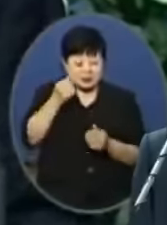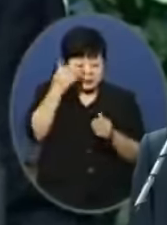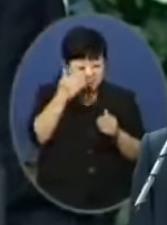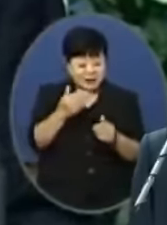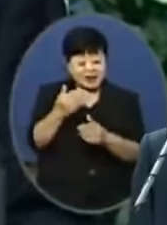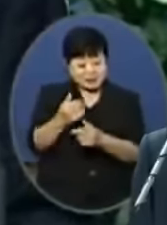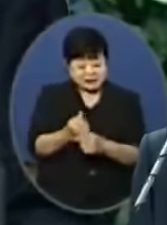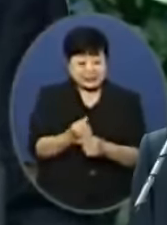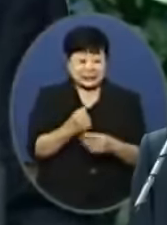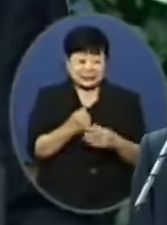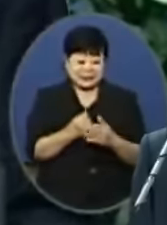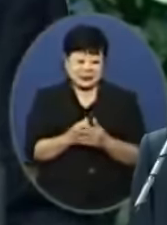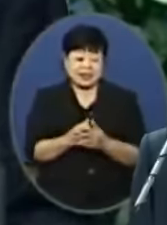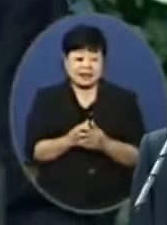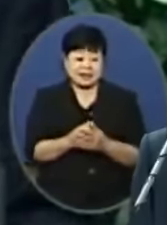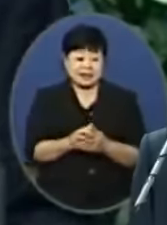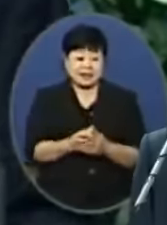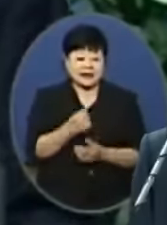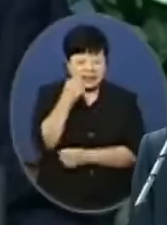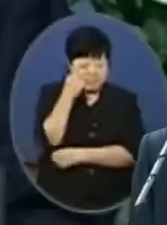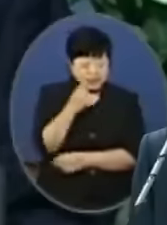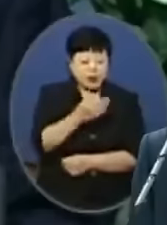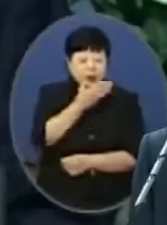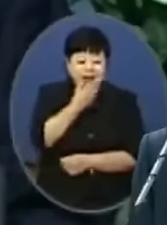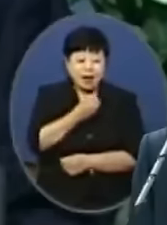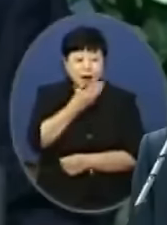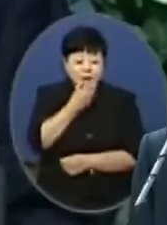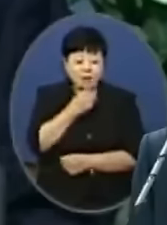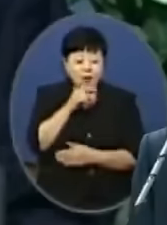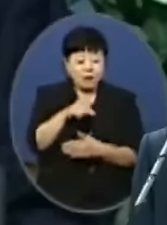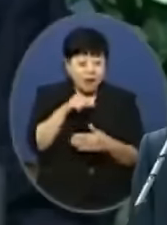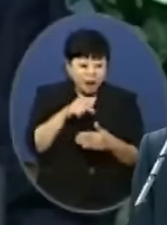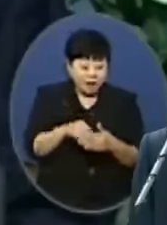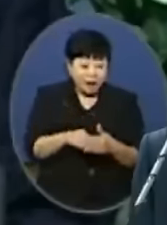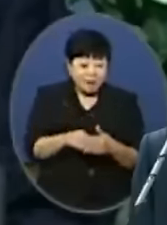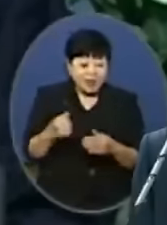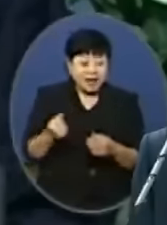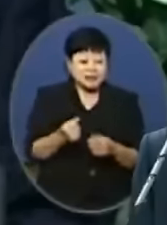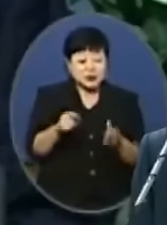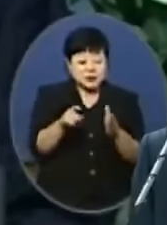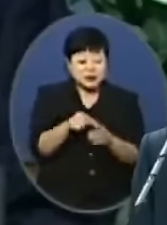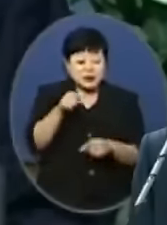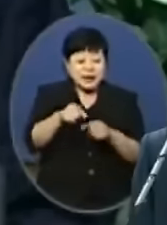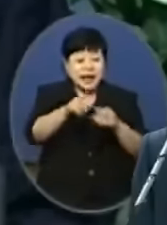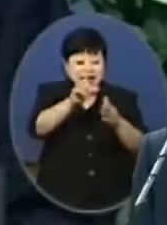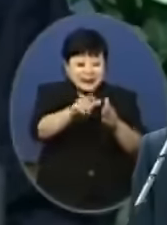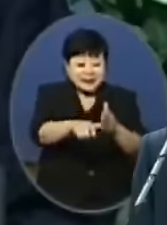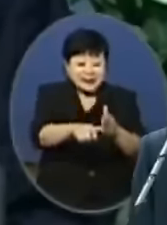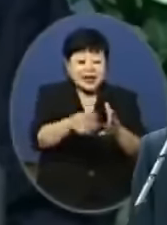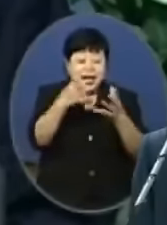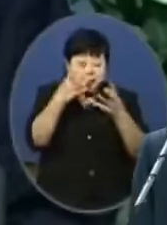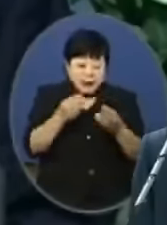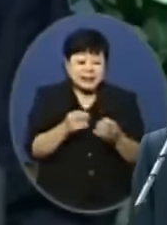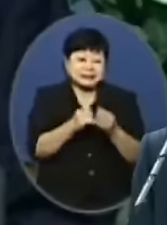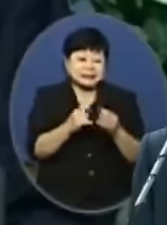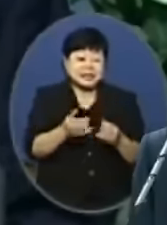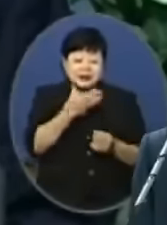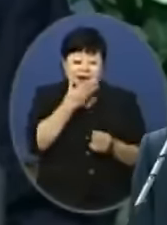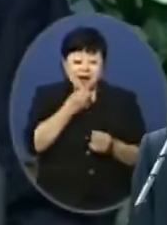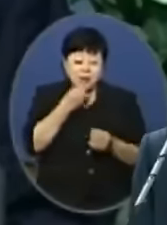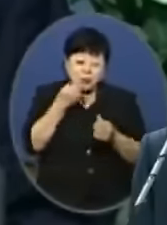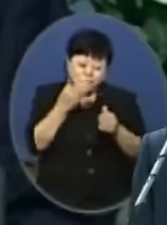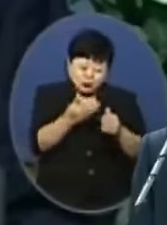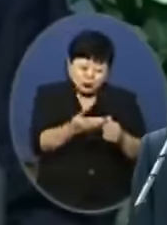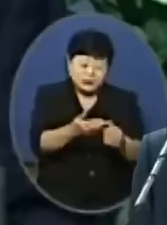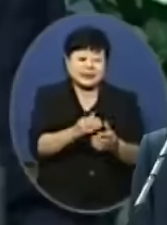성령께 의지함으로 기본적인 행복을 마음속에 갖고 믿음으로 나가면 많은 사람을 행복하게 만들